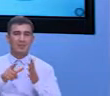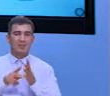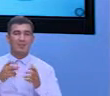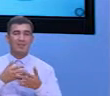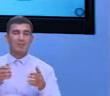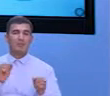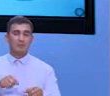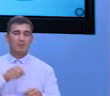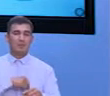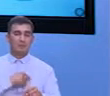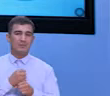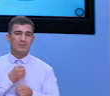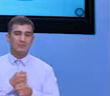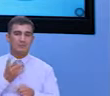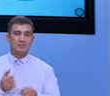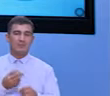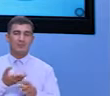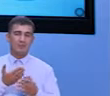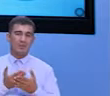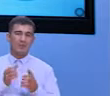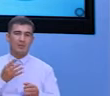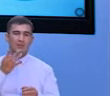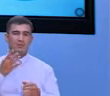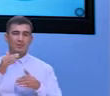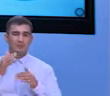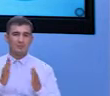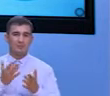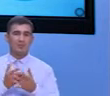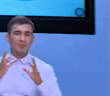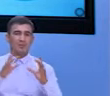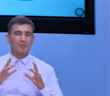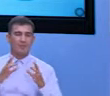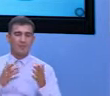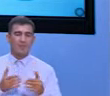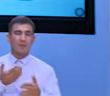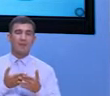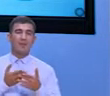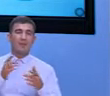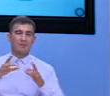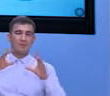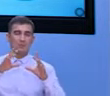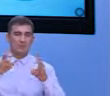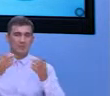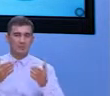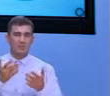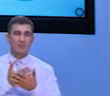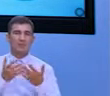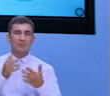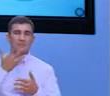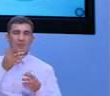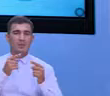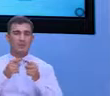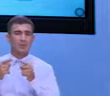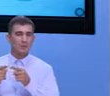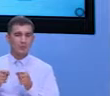amalga oshirishingiz mumkin. Masalan, to'rtburchakda, aylanada yoki doirada deymizmi? Har xil besh